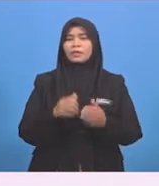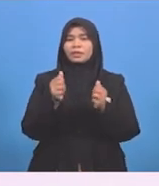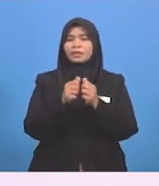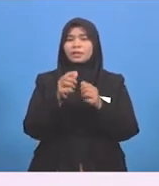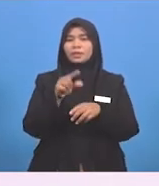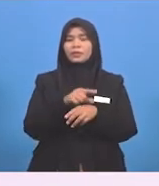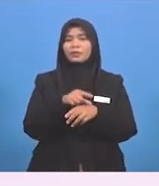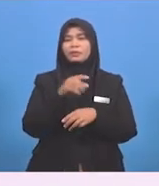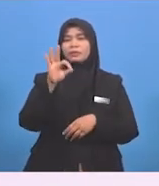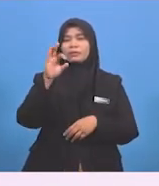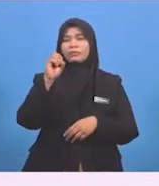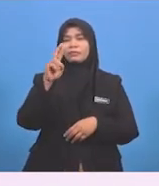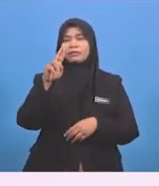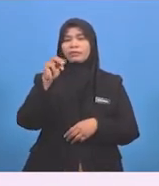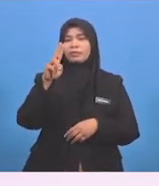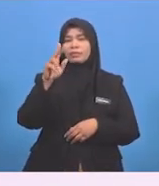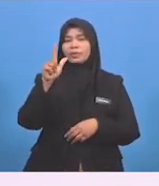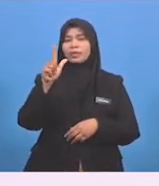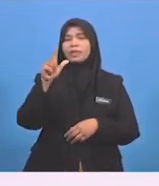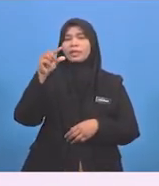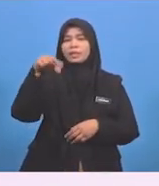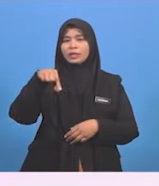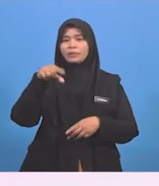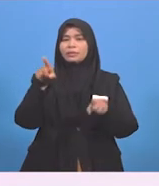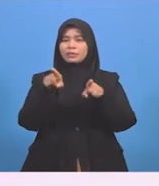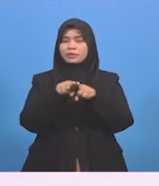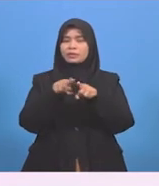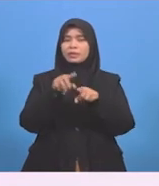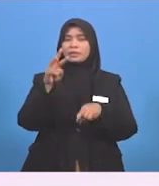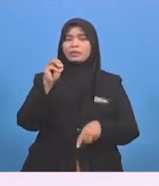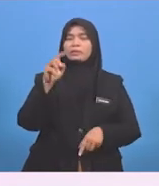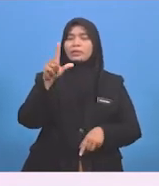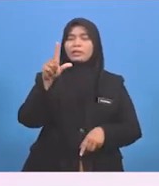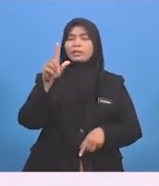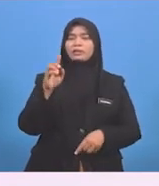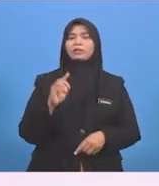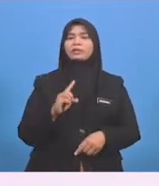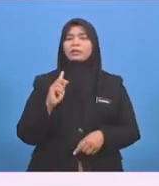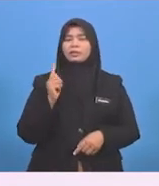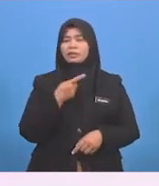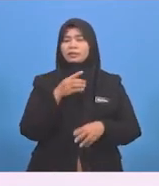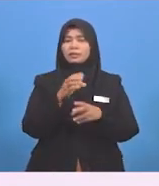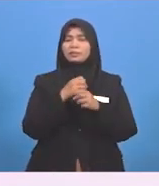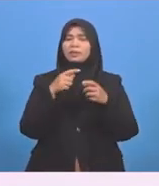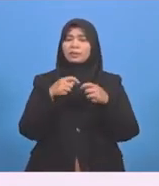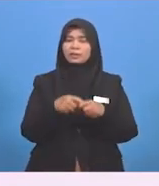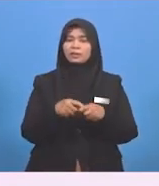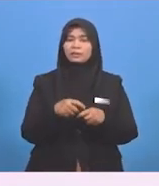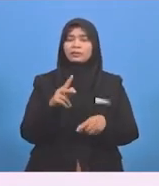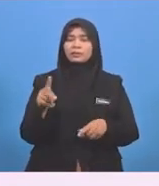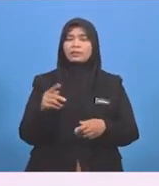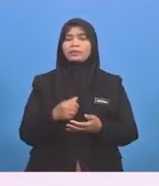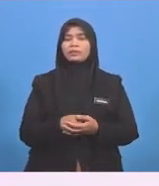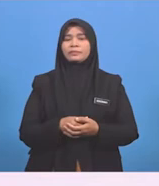Dengan menggunakan formula Q sama dengan ML, maka kita dapat menentukan haba pendam